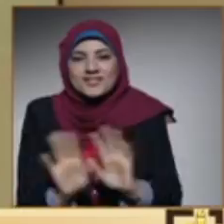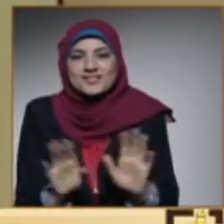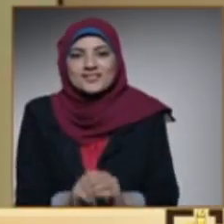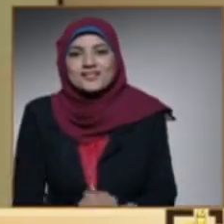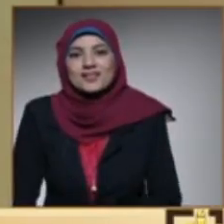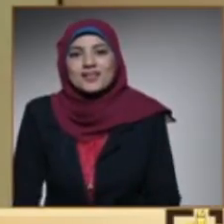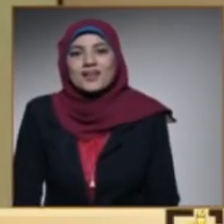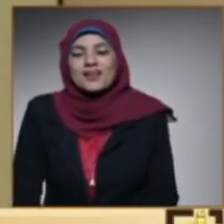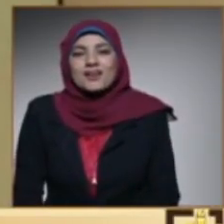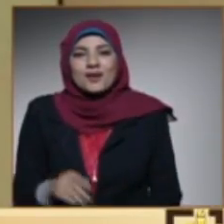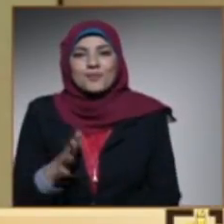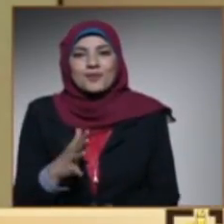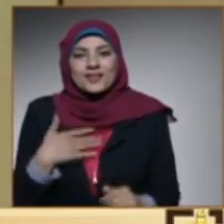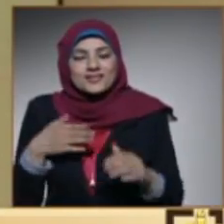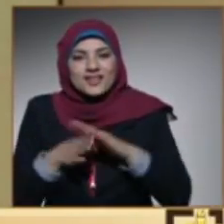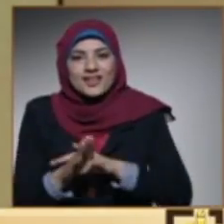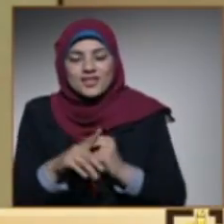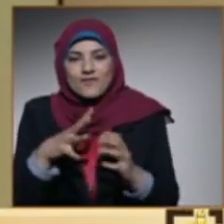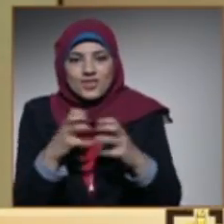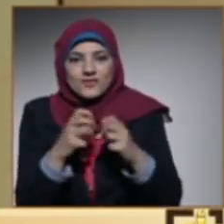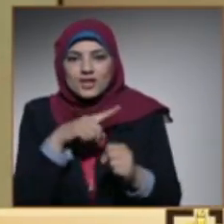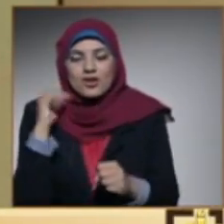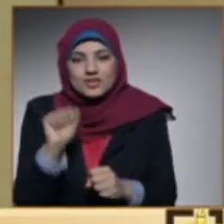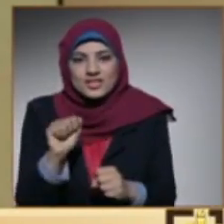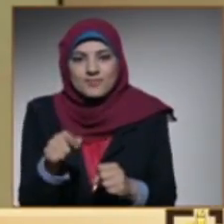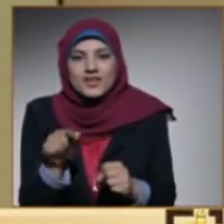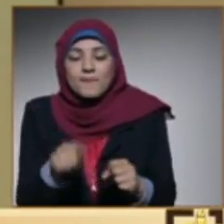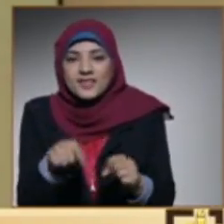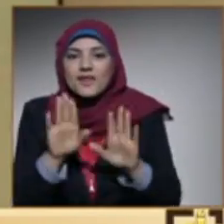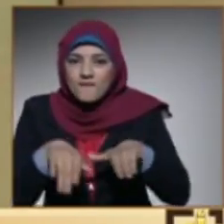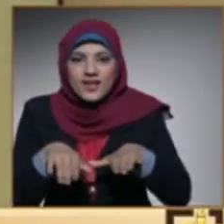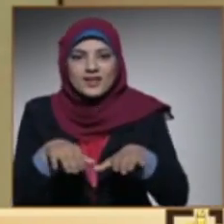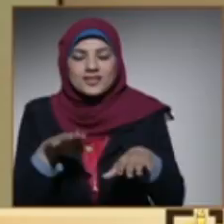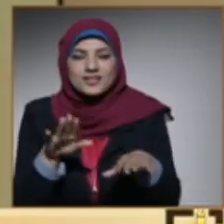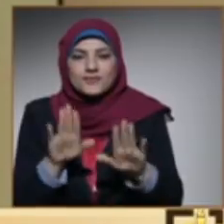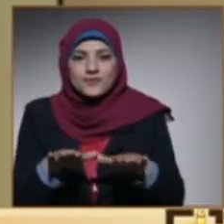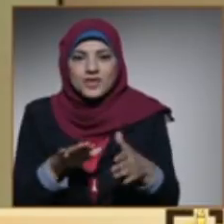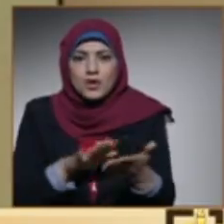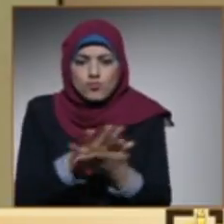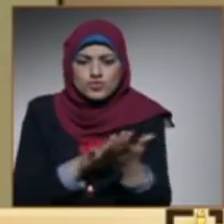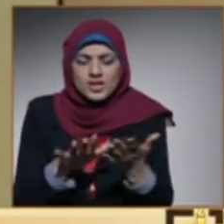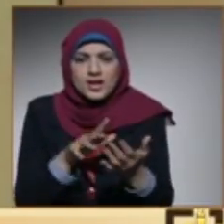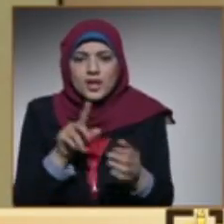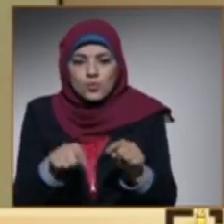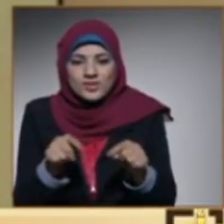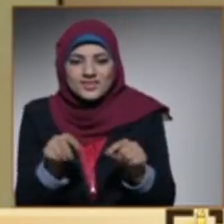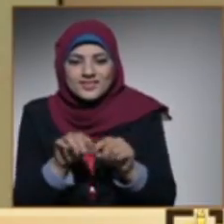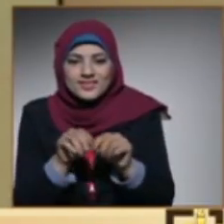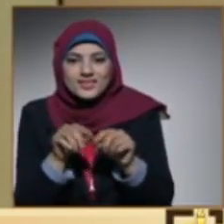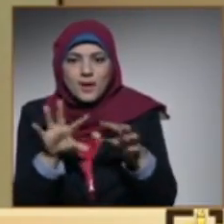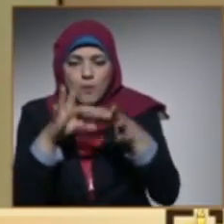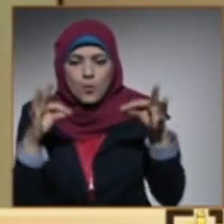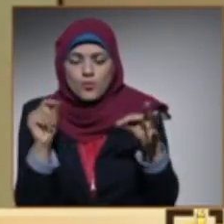الشخصيه، بس احنا بنعرض مشكله وفئه معينه عندها مشكله كبيره، وانت نموذج يمكن ما لقيتيش مشكله